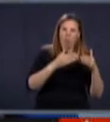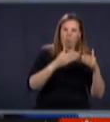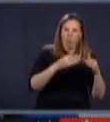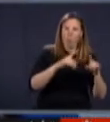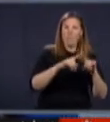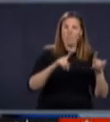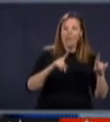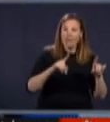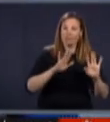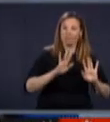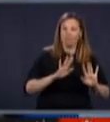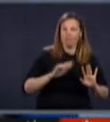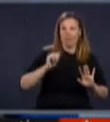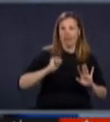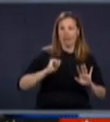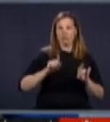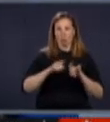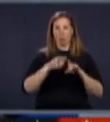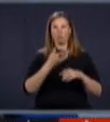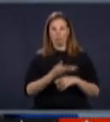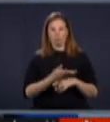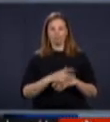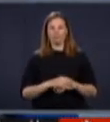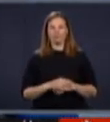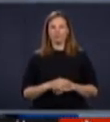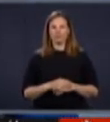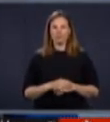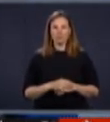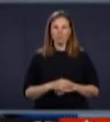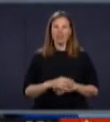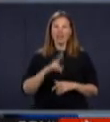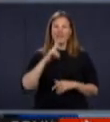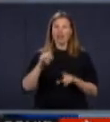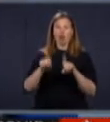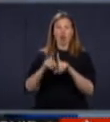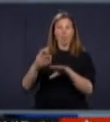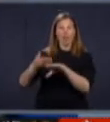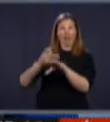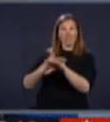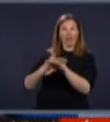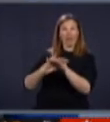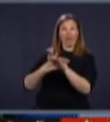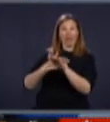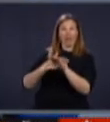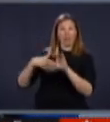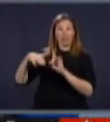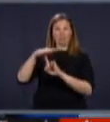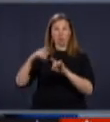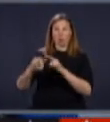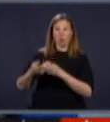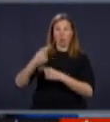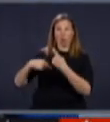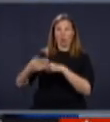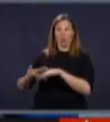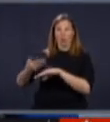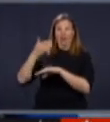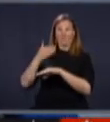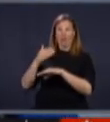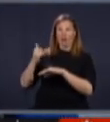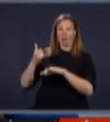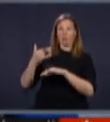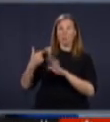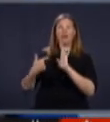revenant dans un mode de fonctionnement qui est différent d'avant. Je pense que les rassemblements de jeunes en grande quantité à court terme,